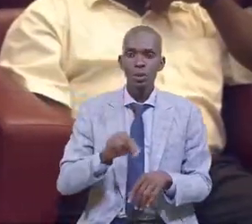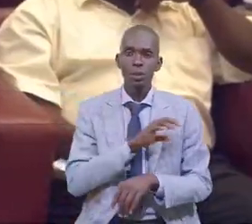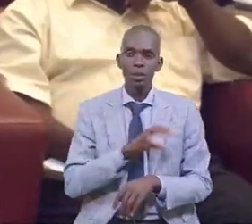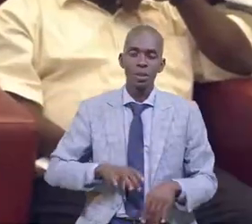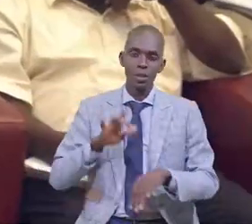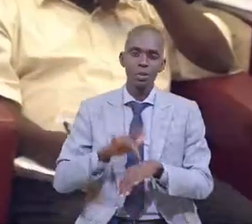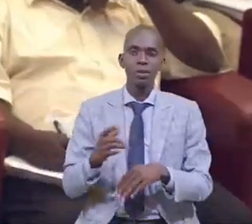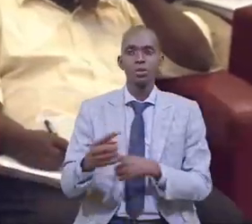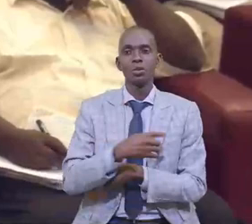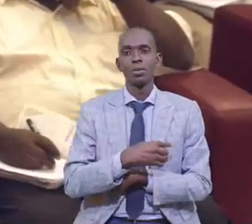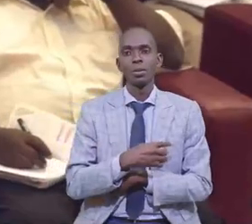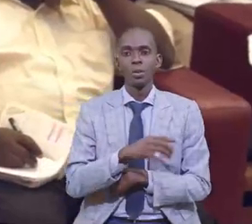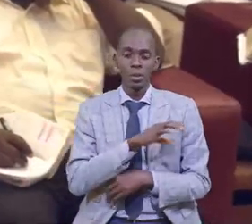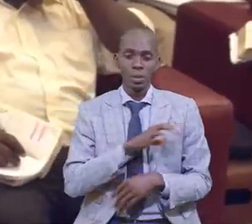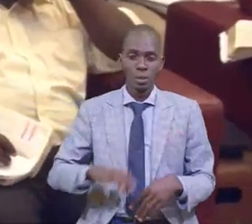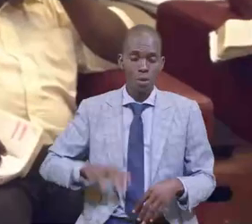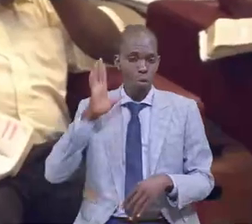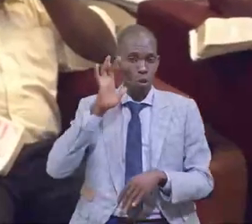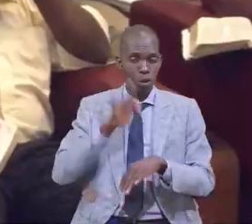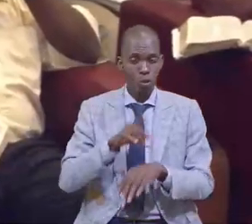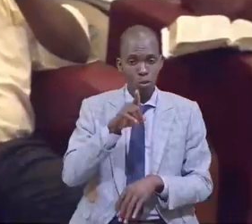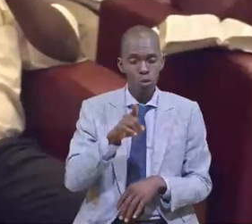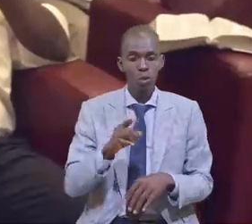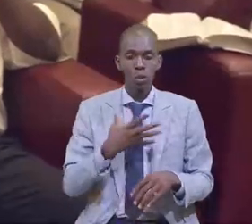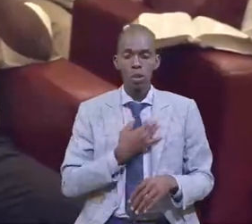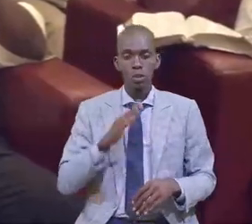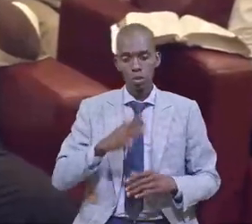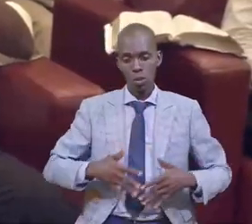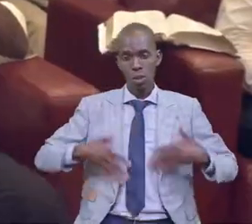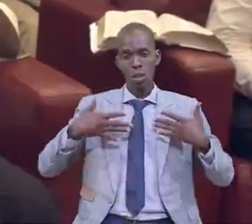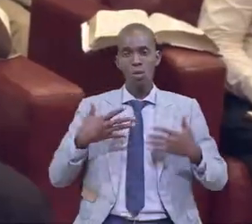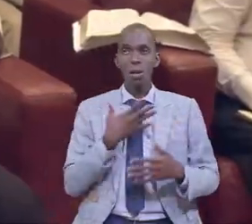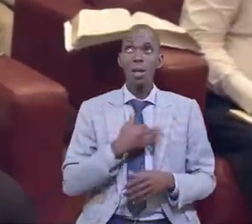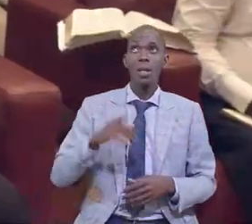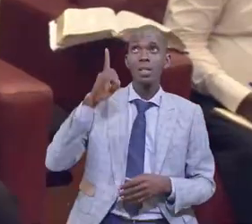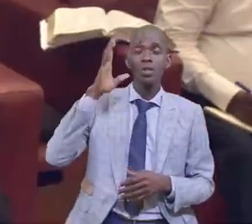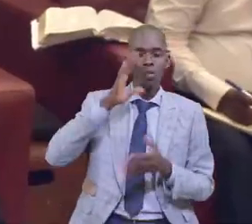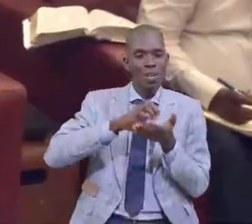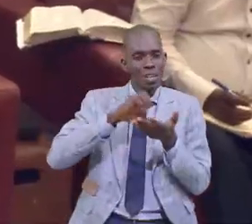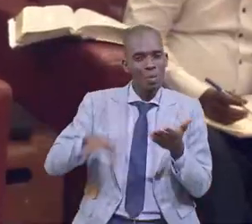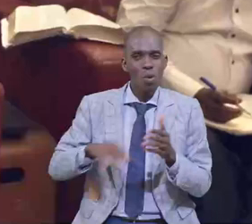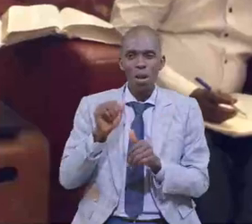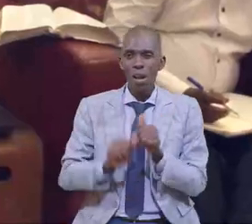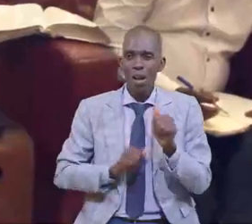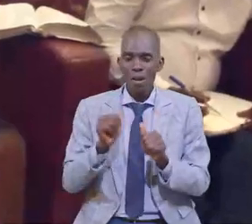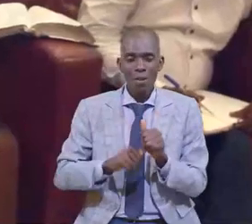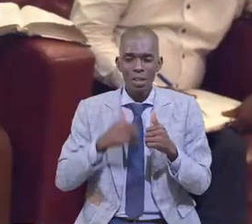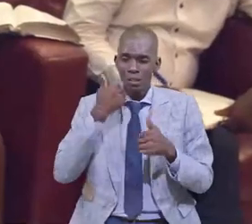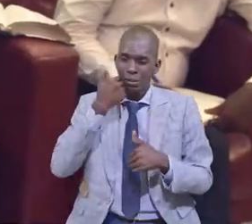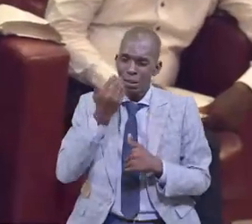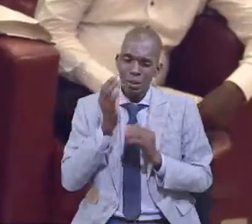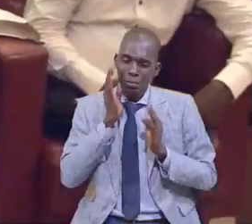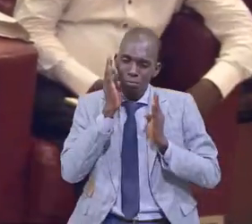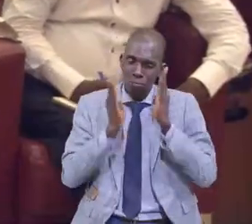faut la touche de Christ ce jour. Il va vous toucher et ôter tout